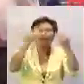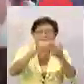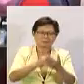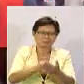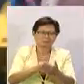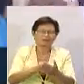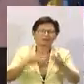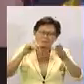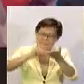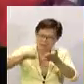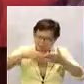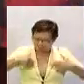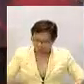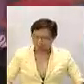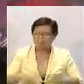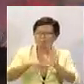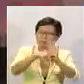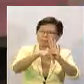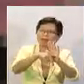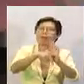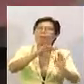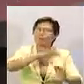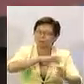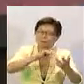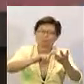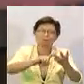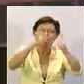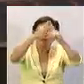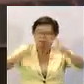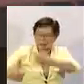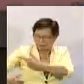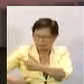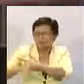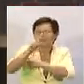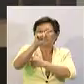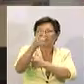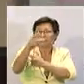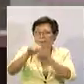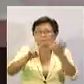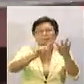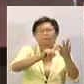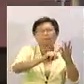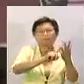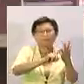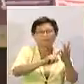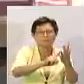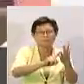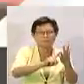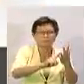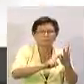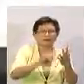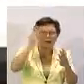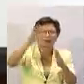pemeriksaan kesihatan, pameran anjuran polis diraja Malaysia dan tentera laut diraja Malaysia. Peserta jelajah